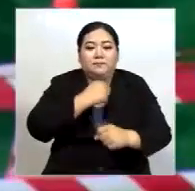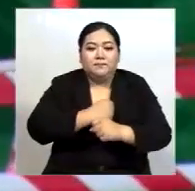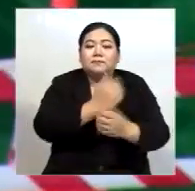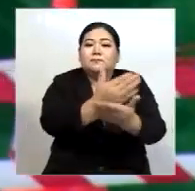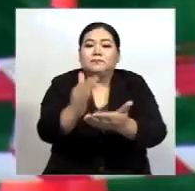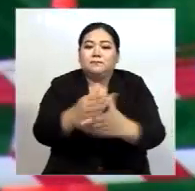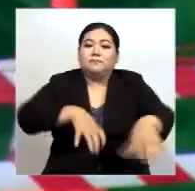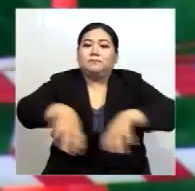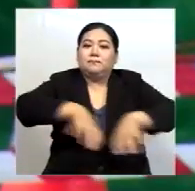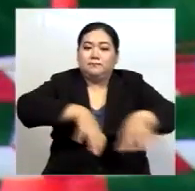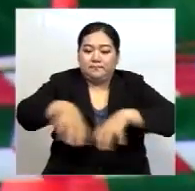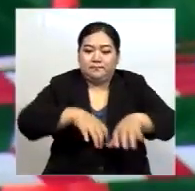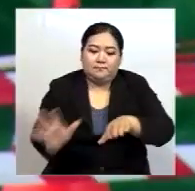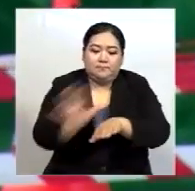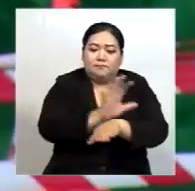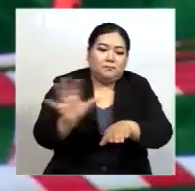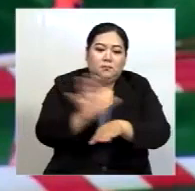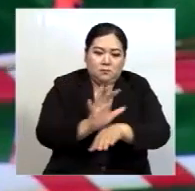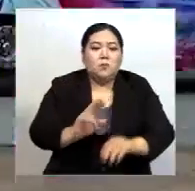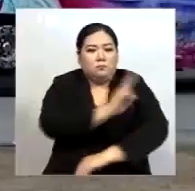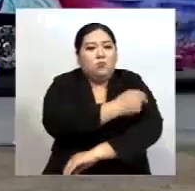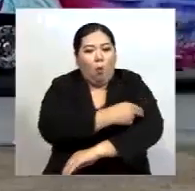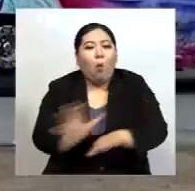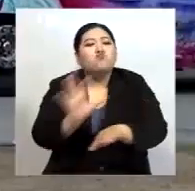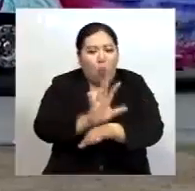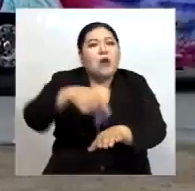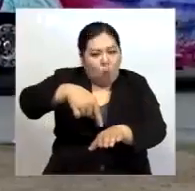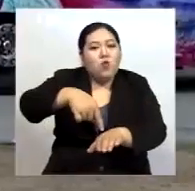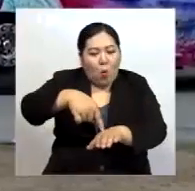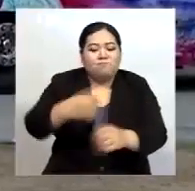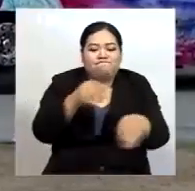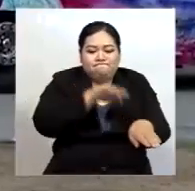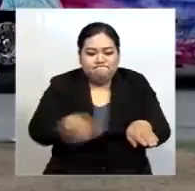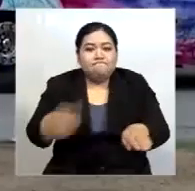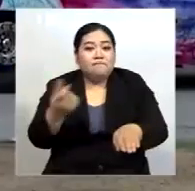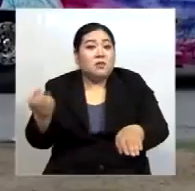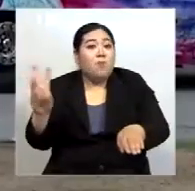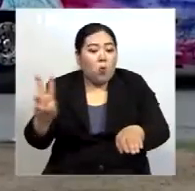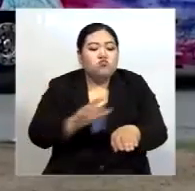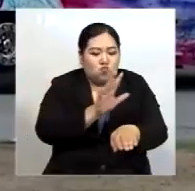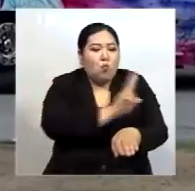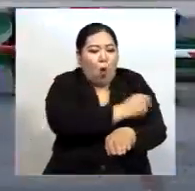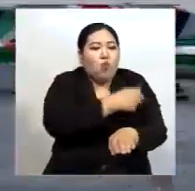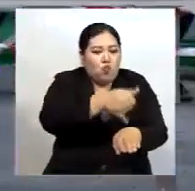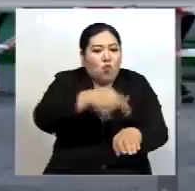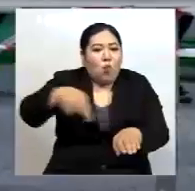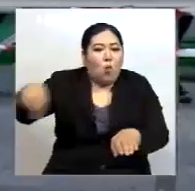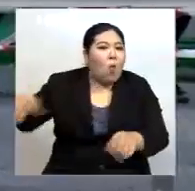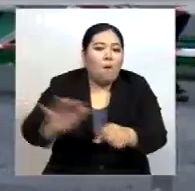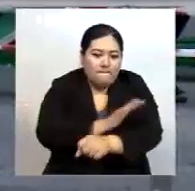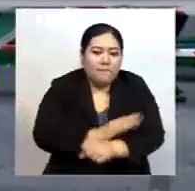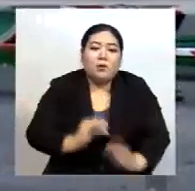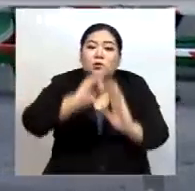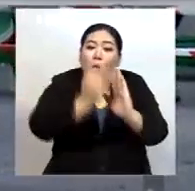สุขเป็นผู้อำนวยการเดินทางไปด้วยในรถของแต่ละคันค่ะและเมื่อรถไปส่งยังสถานที่ที่กำหนดไว้ในแต่